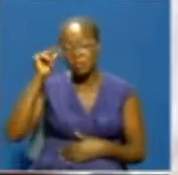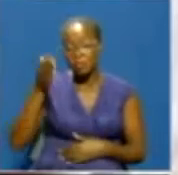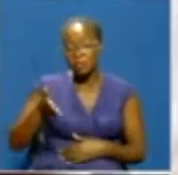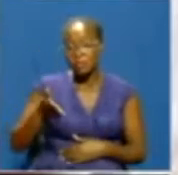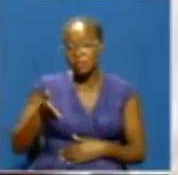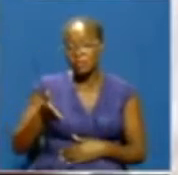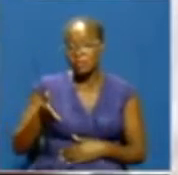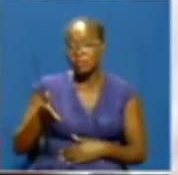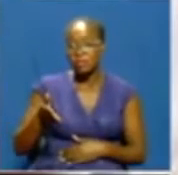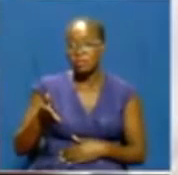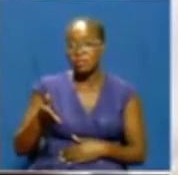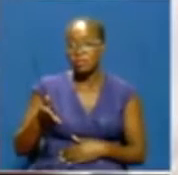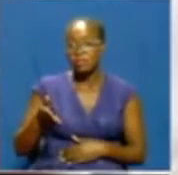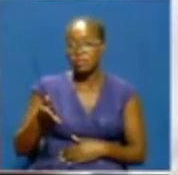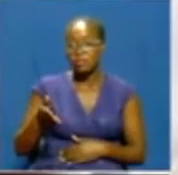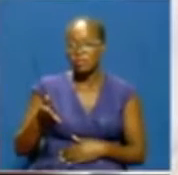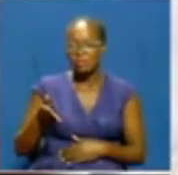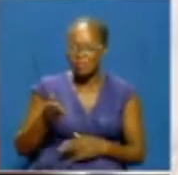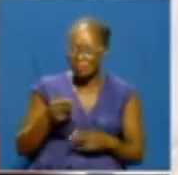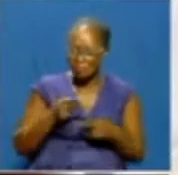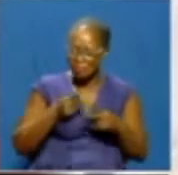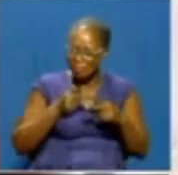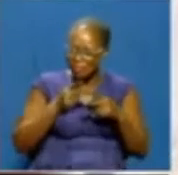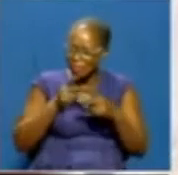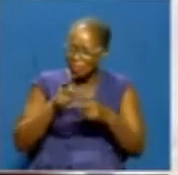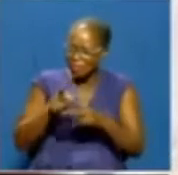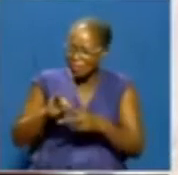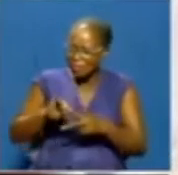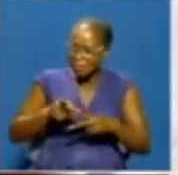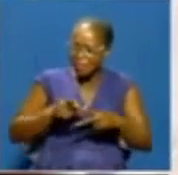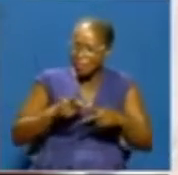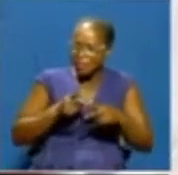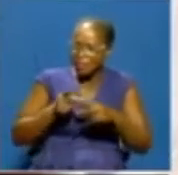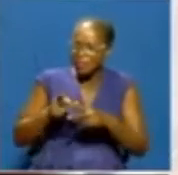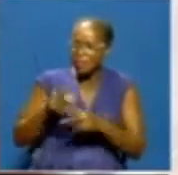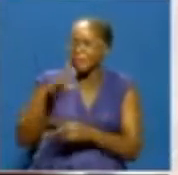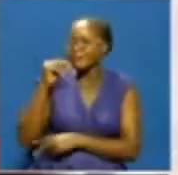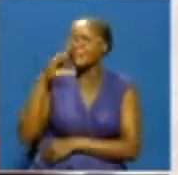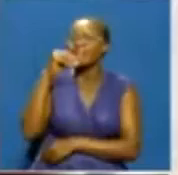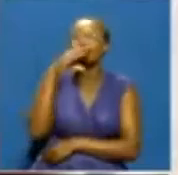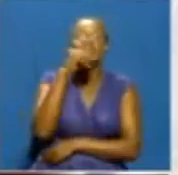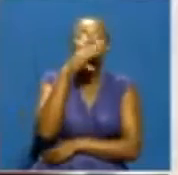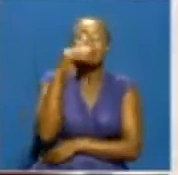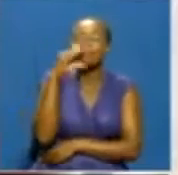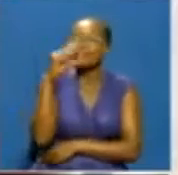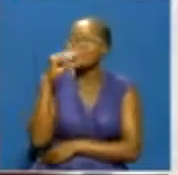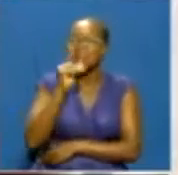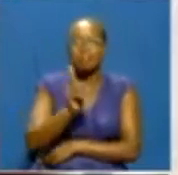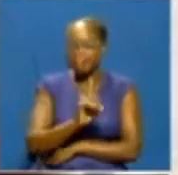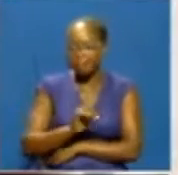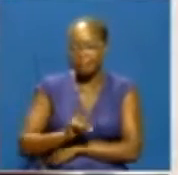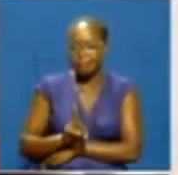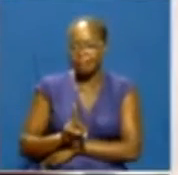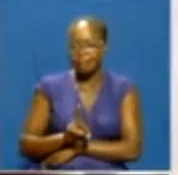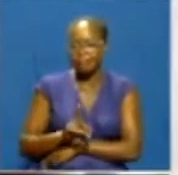waweze kuwa makinifu bila kuwa na poroje ya maneno. Waweze kuangalia ni